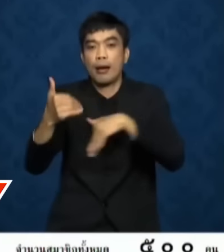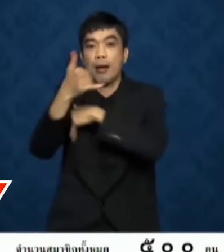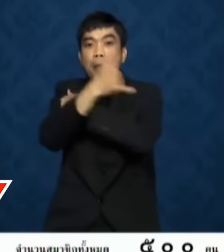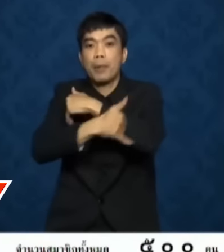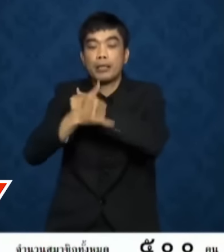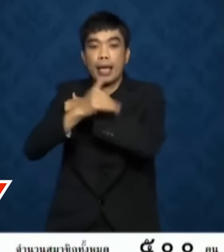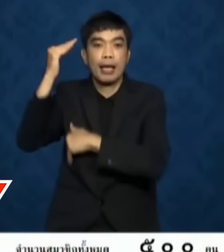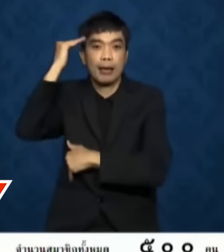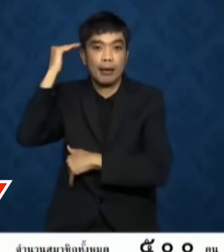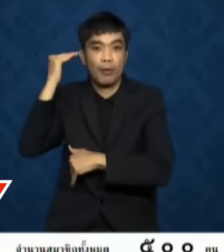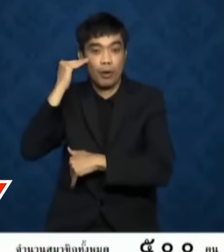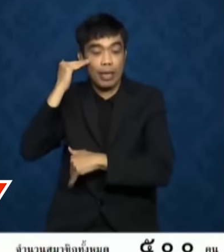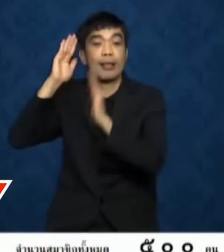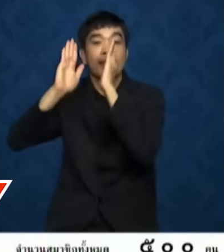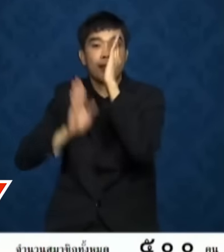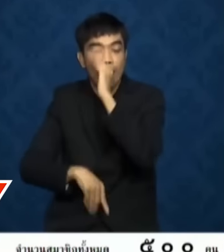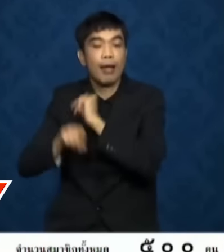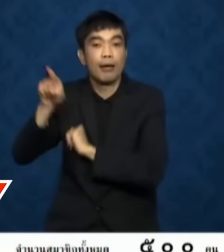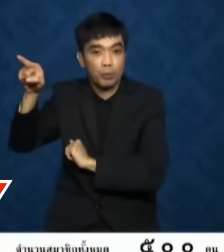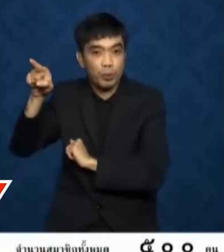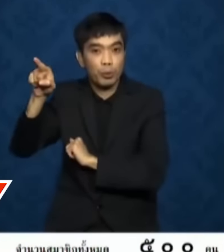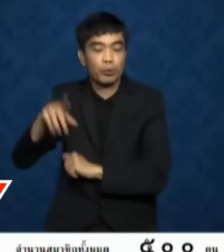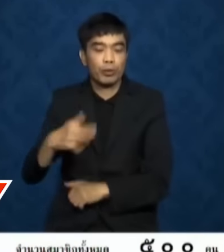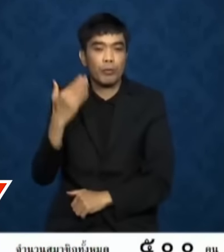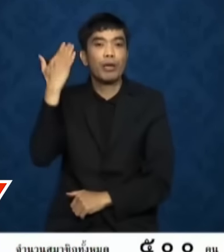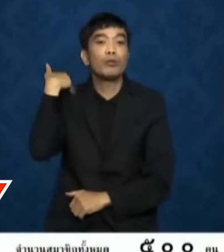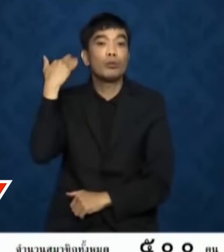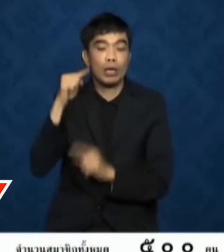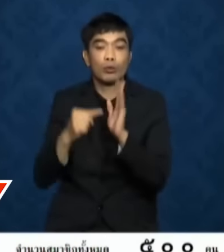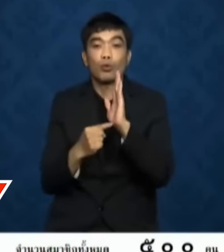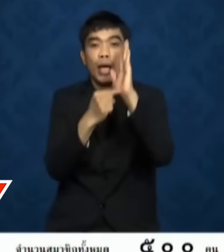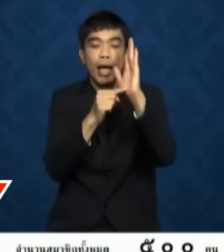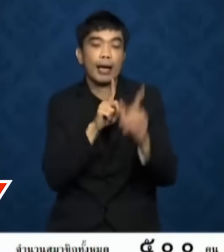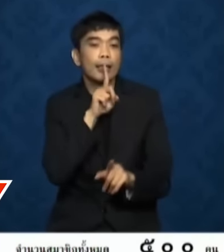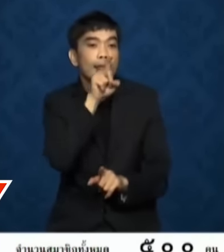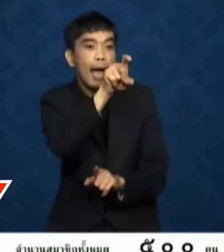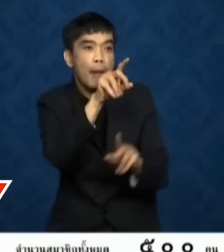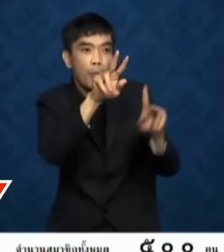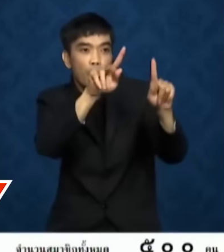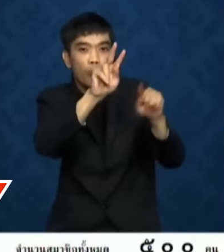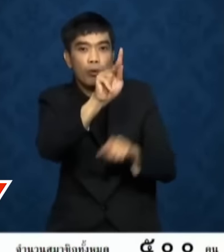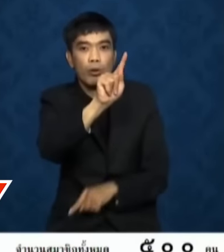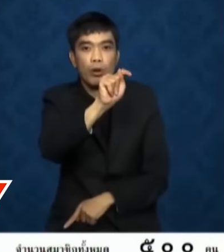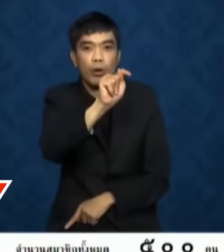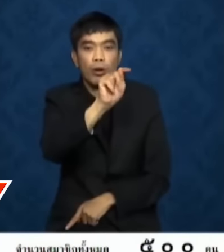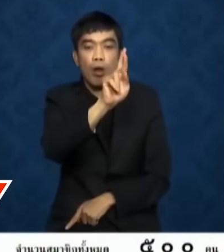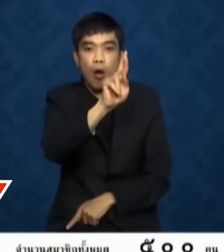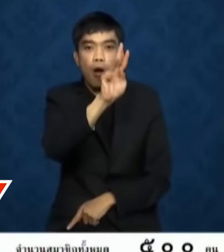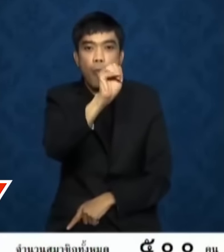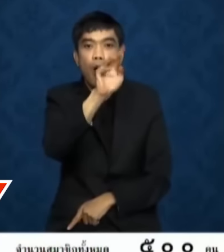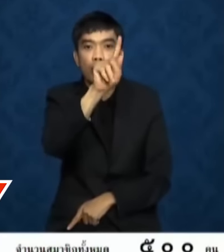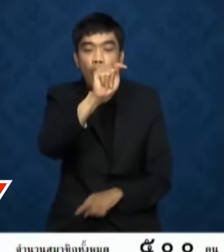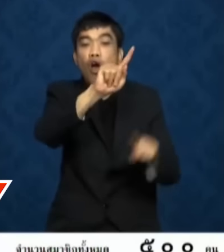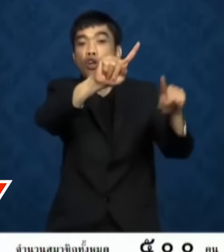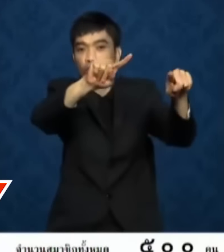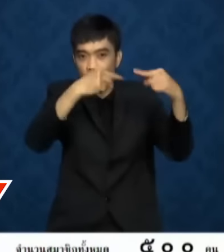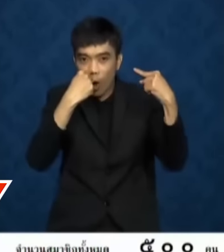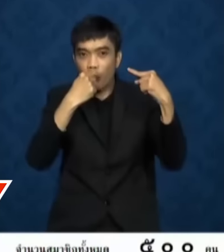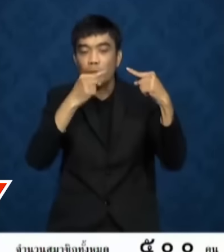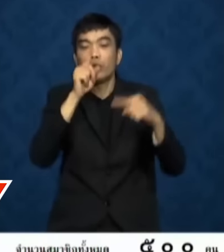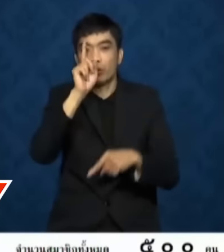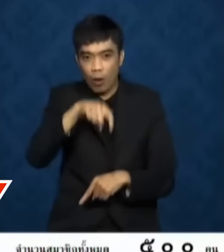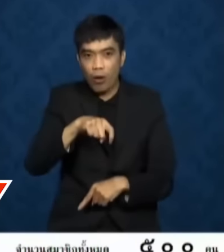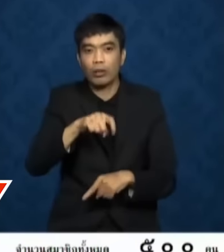าวชนนั้นมีโควต้าในการตั้งกระทู้ถามหรือเสนอแนะรัฐมนตรีโดยรัฐมนตรีนั้นต้องมาตอบในสภาเยาวชนก็ดีหรือตอบเป็นลายลักษณ์อักษร